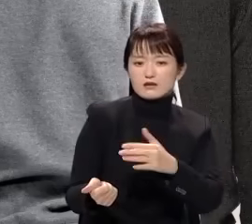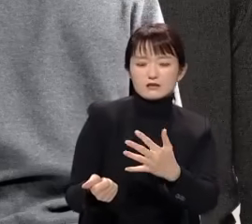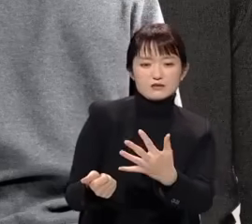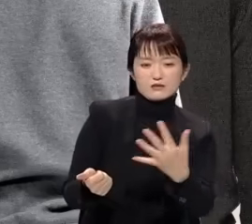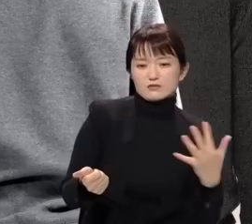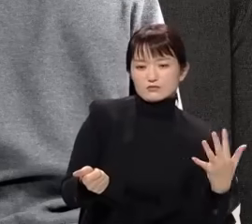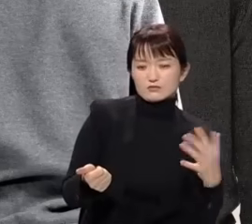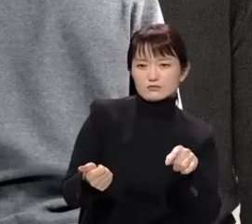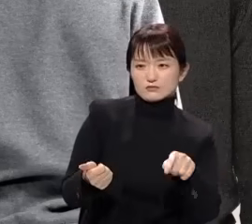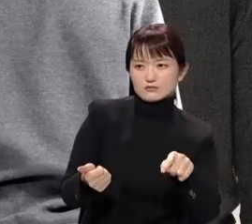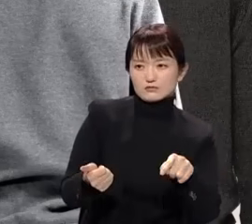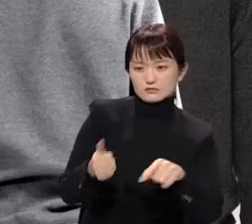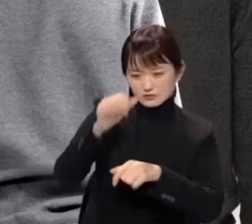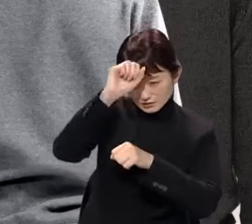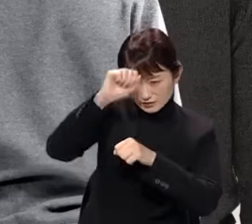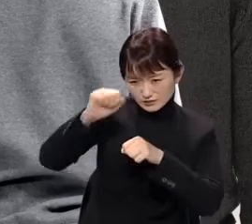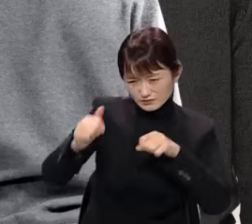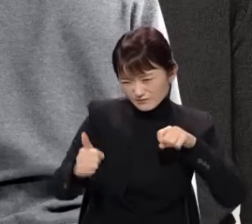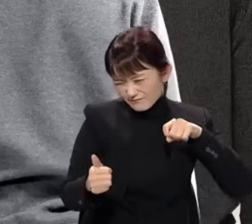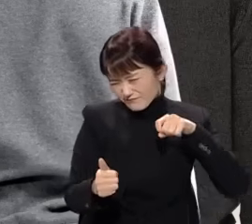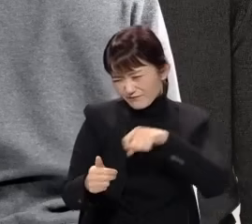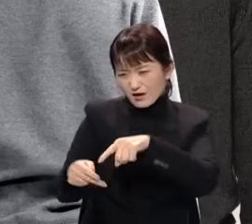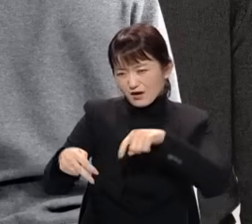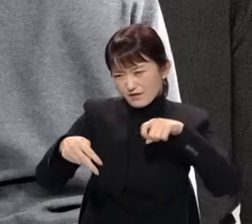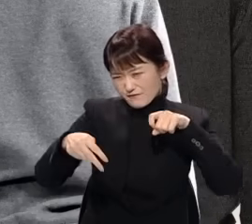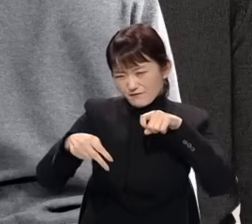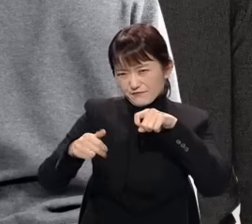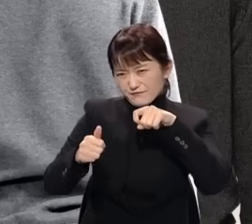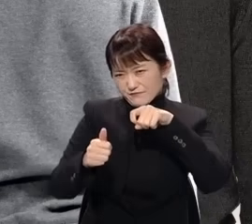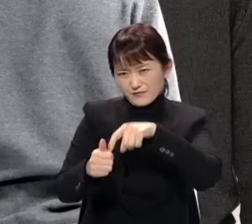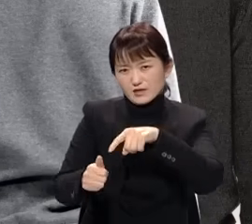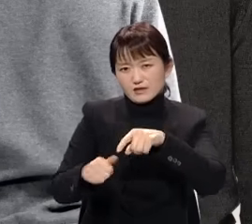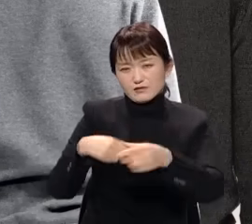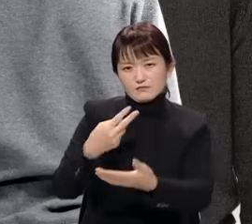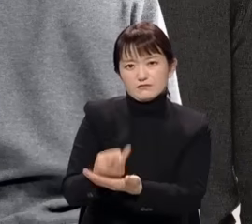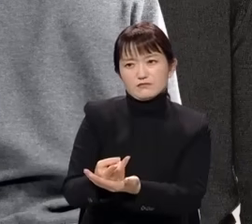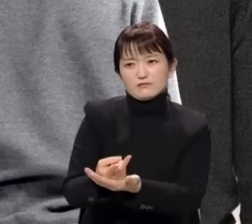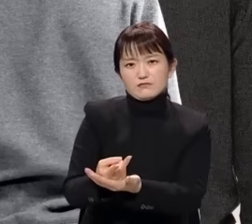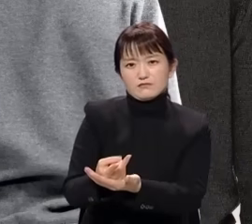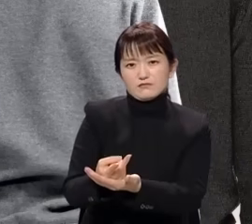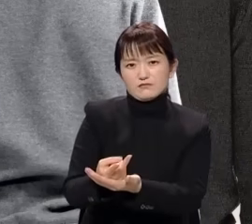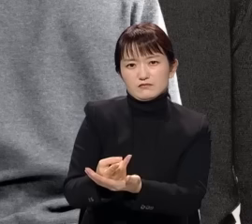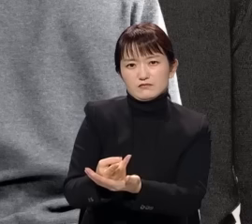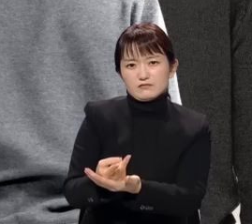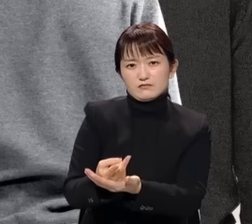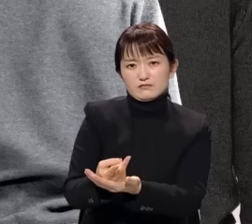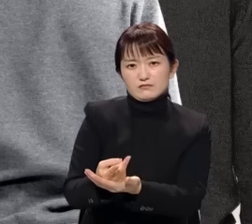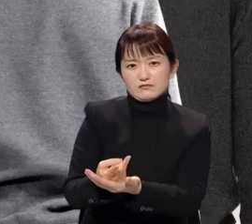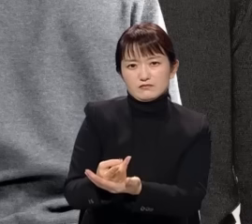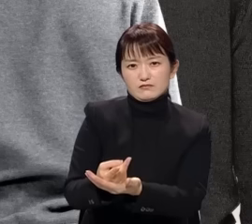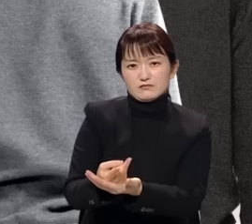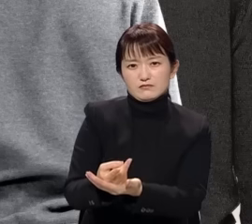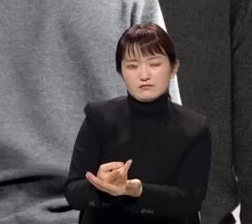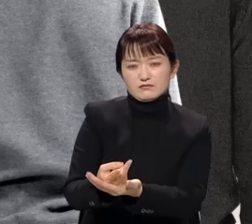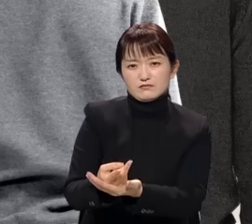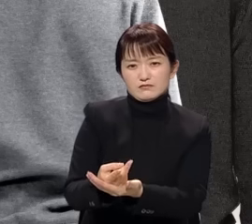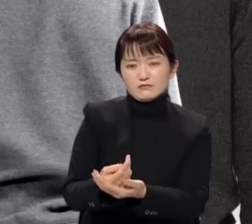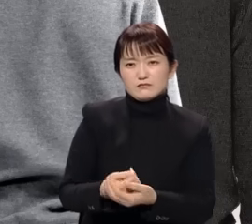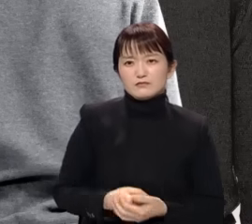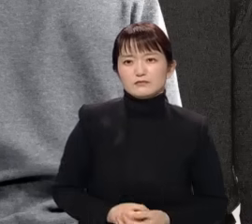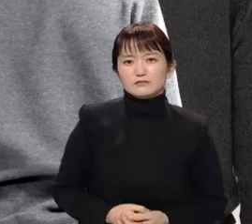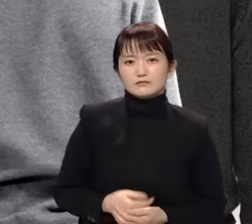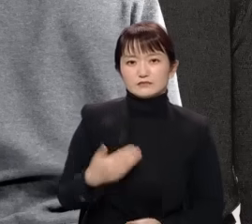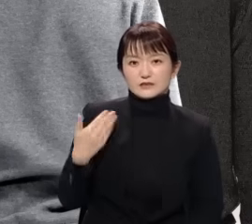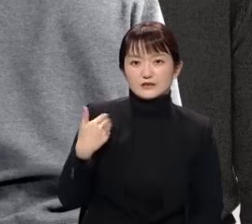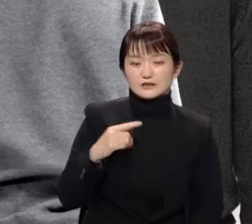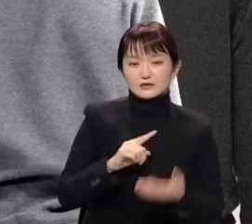가해자가 피해자의 다리를 걷어차고요. 그리고 이제 피해자분이 넘어졌는데 아까 우리